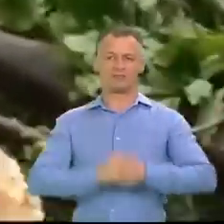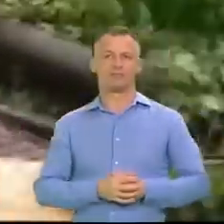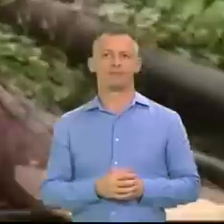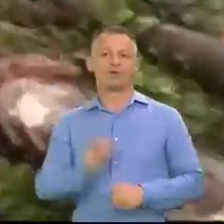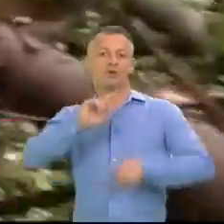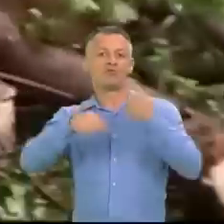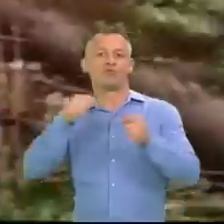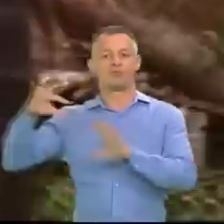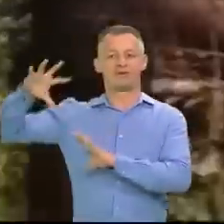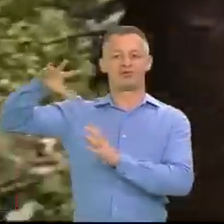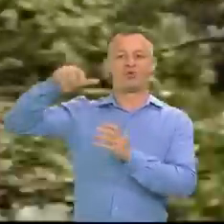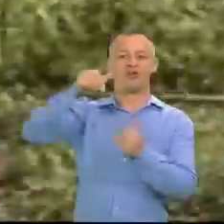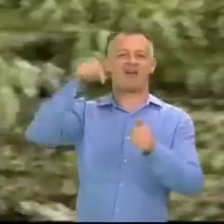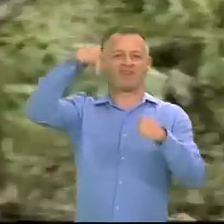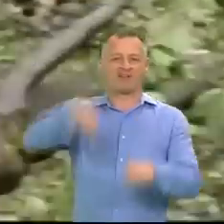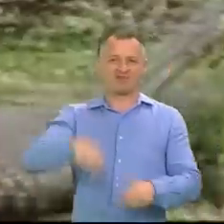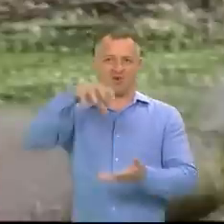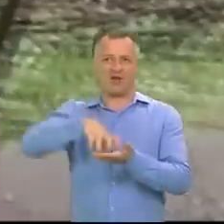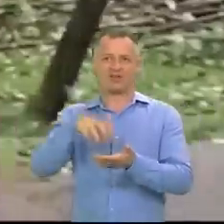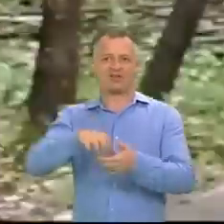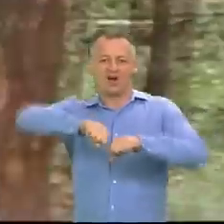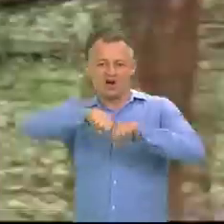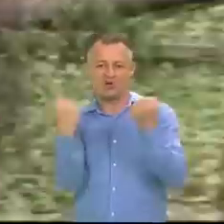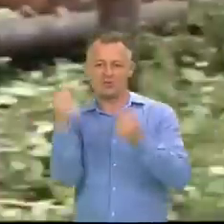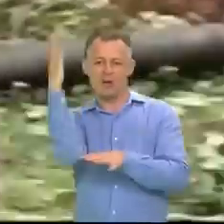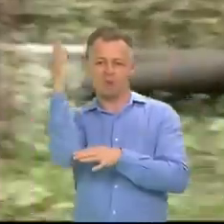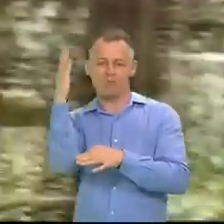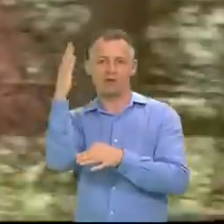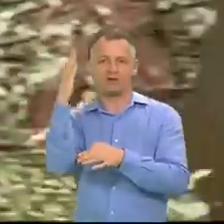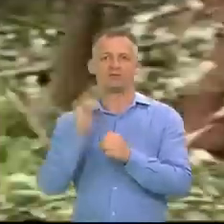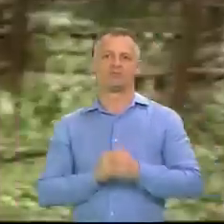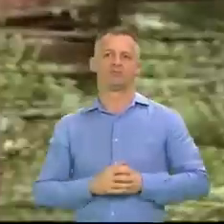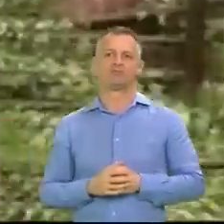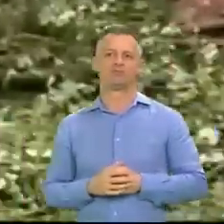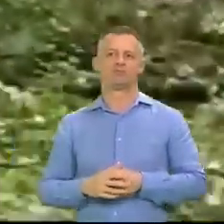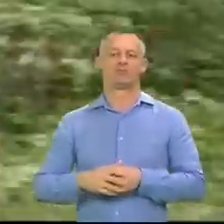după tornadă, rups de la jumate.